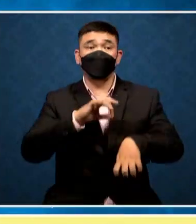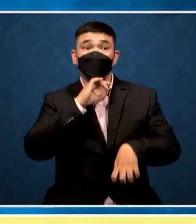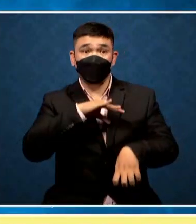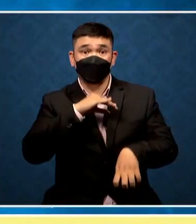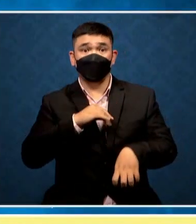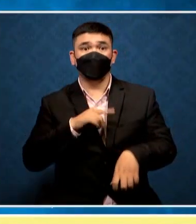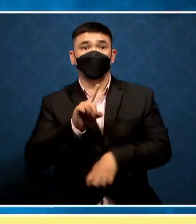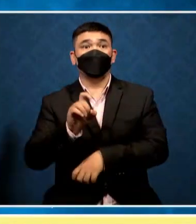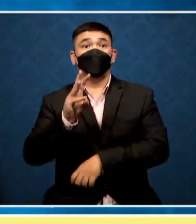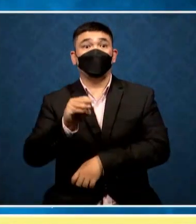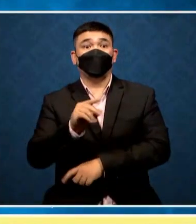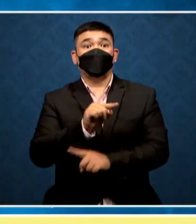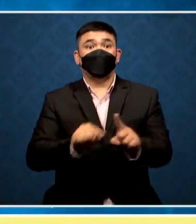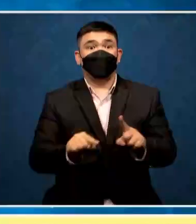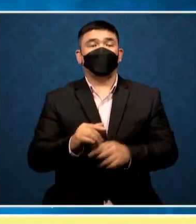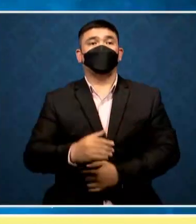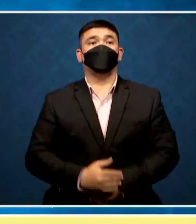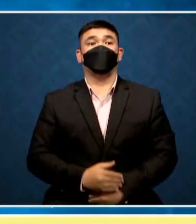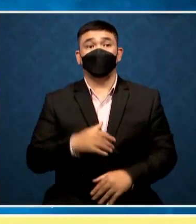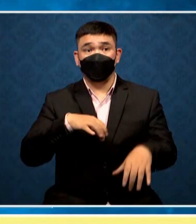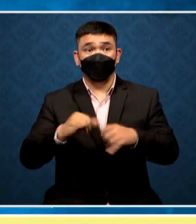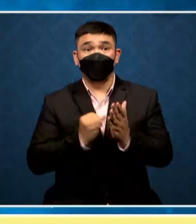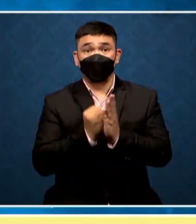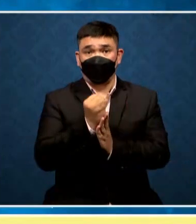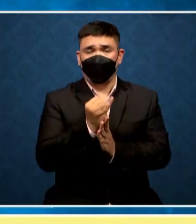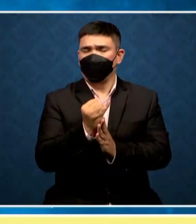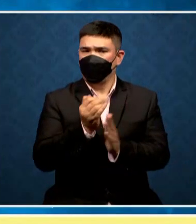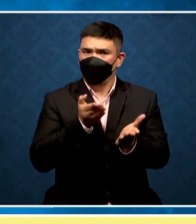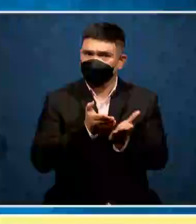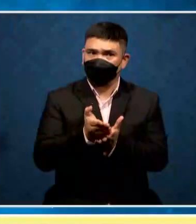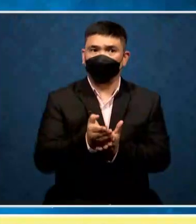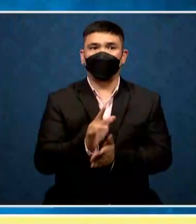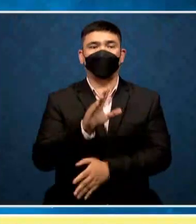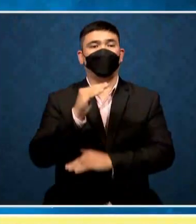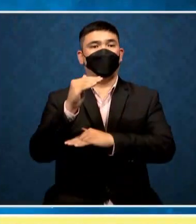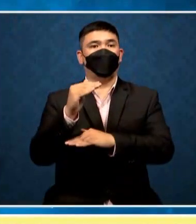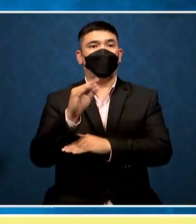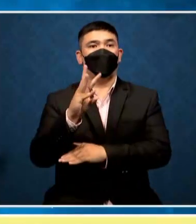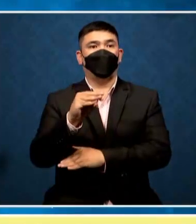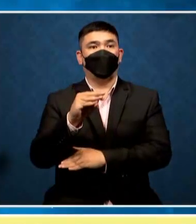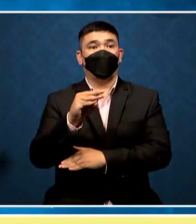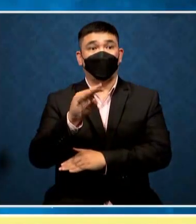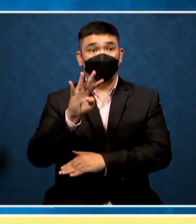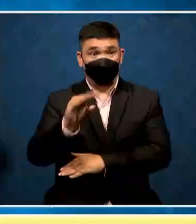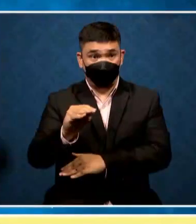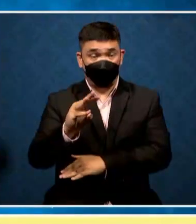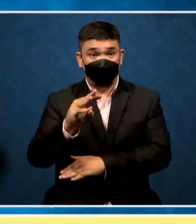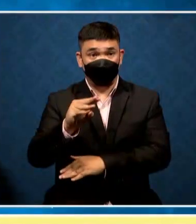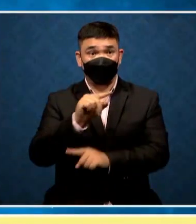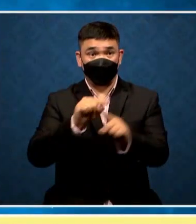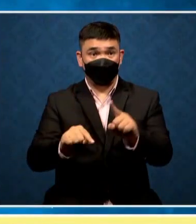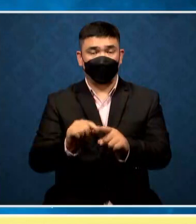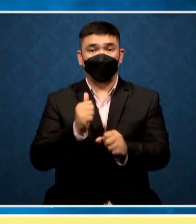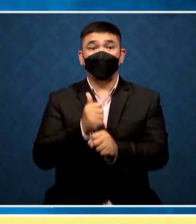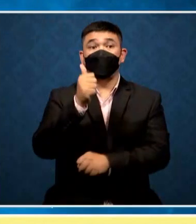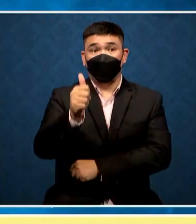มชน 160 ที่ได้รักจัดการถูกต้องตามหวชาการกำหนดไ้ที่ 60% มีการเดมเดินการ